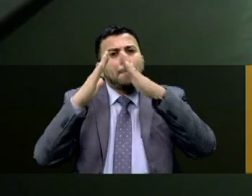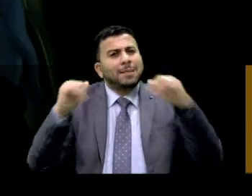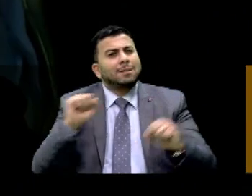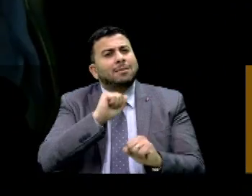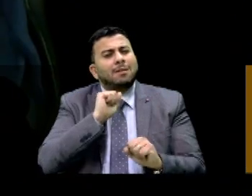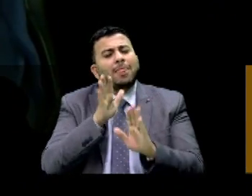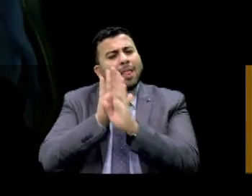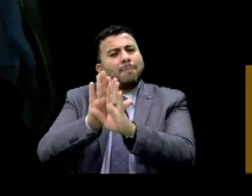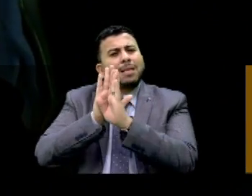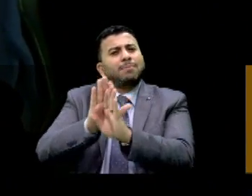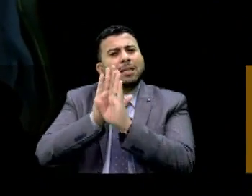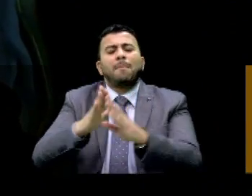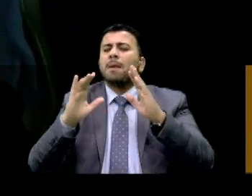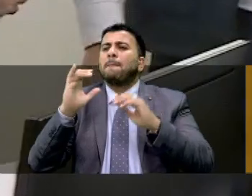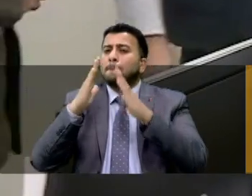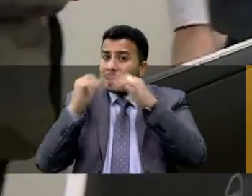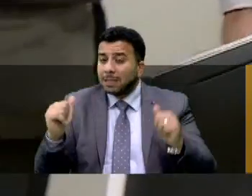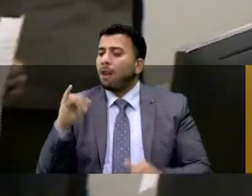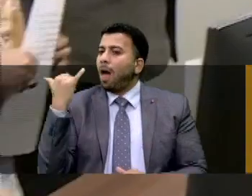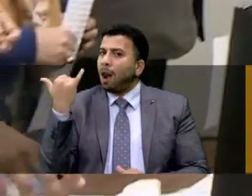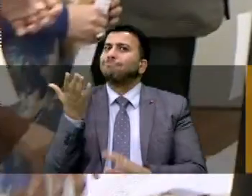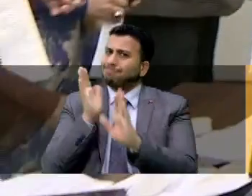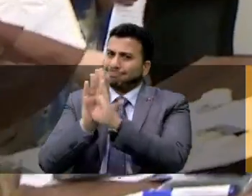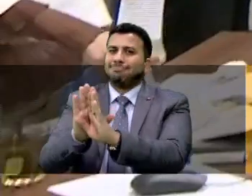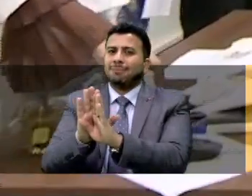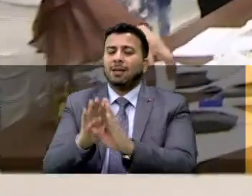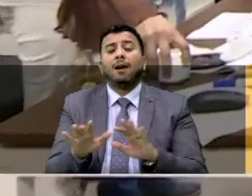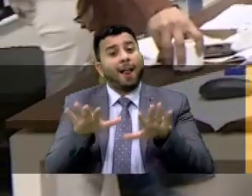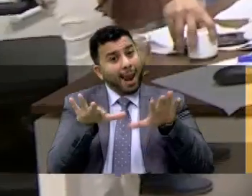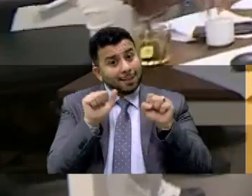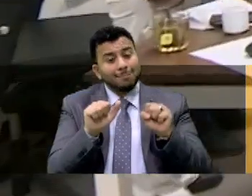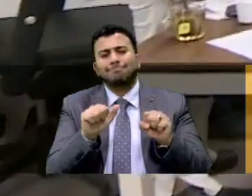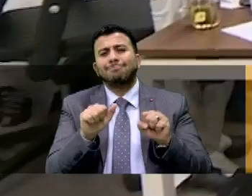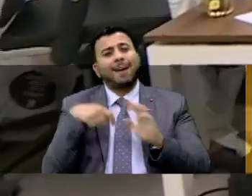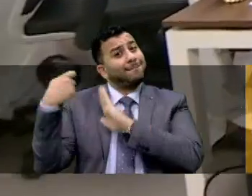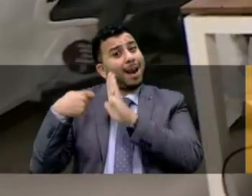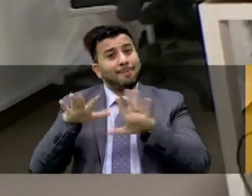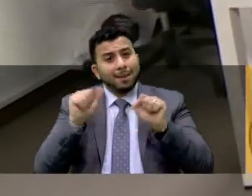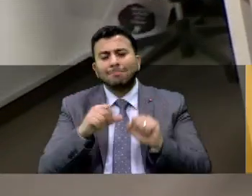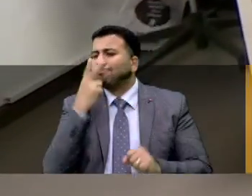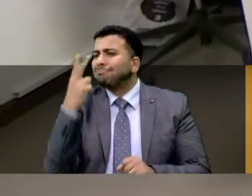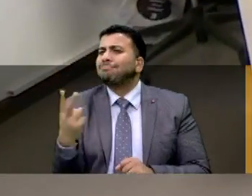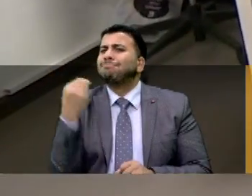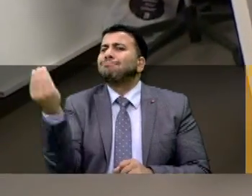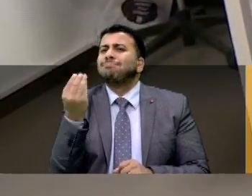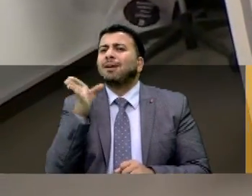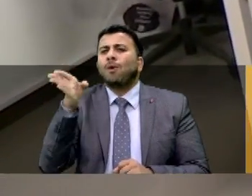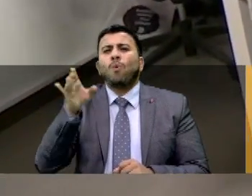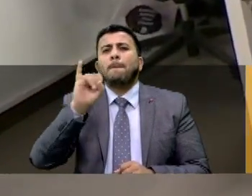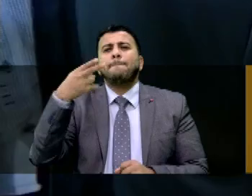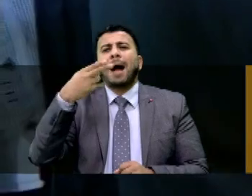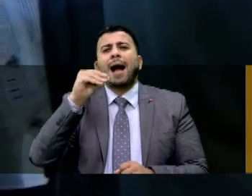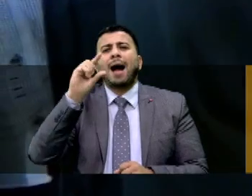أعمال الصحفيين المصريين والعرب. عقب ذلك تفقد صاحب السمو حاكم الشارقة محتويات المعهد،